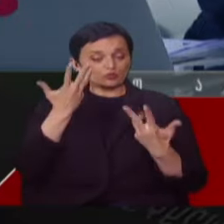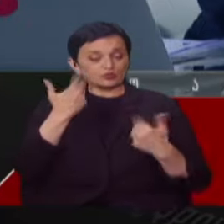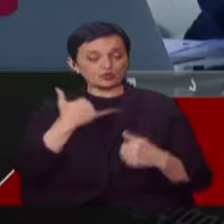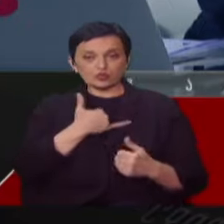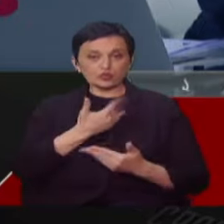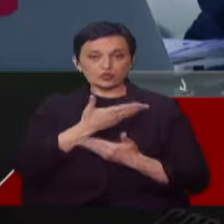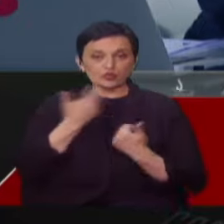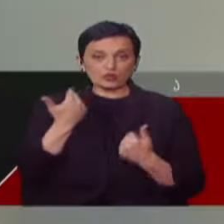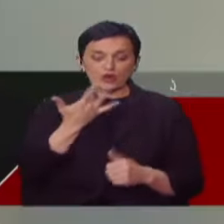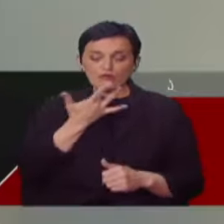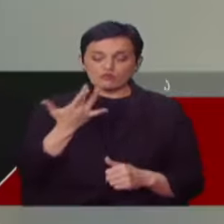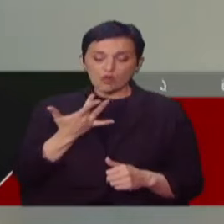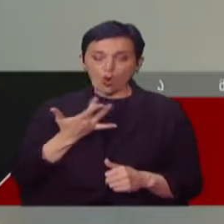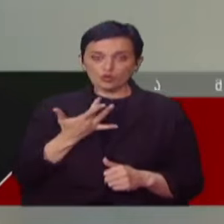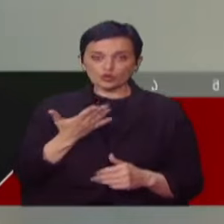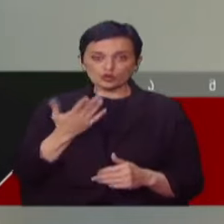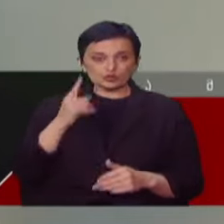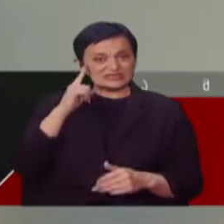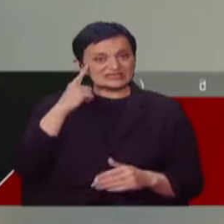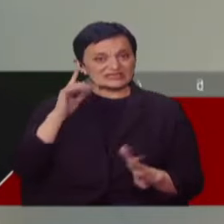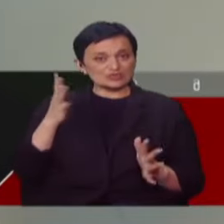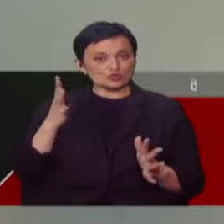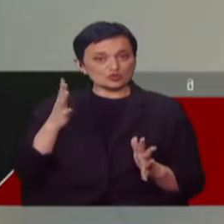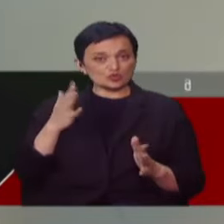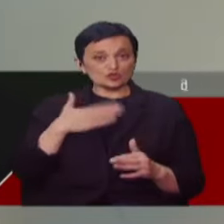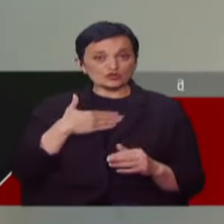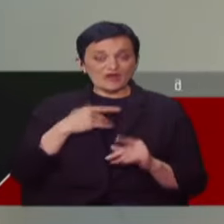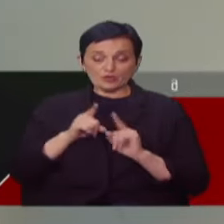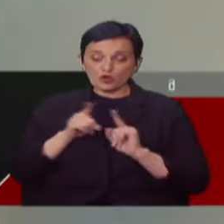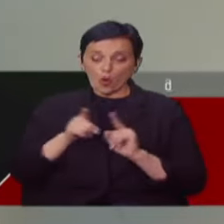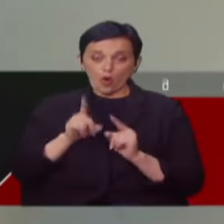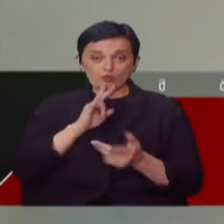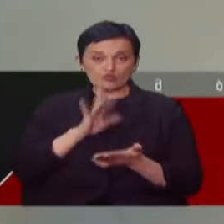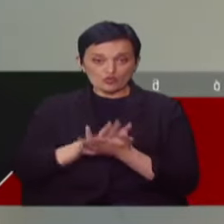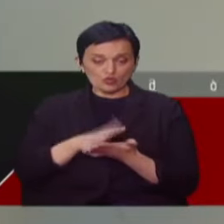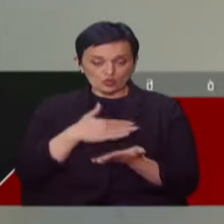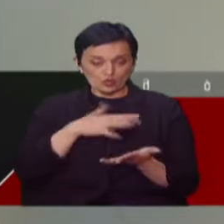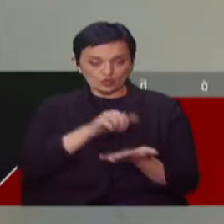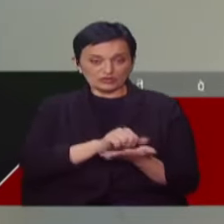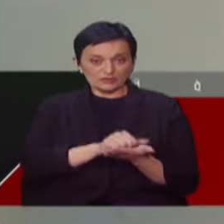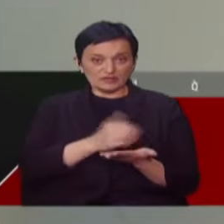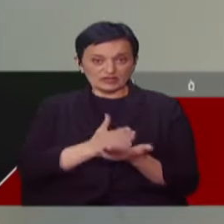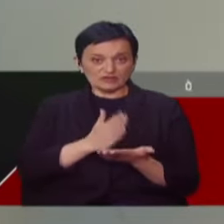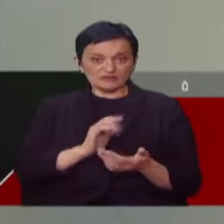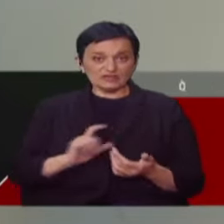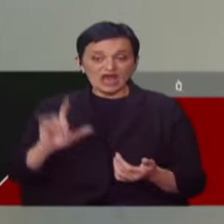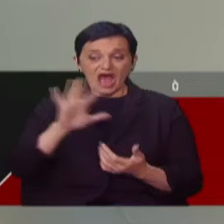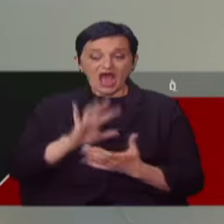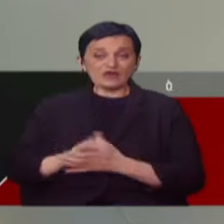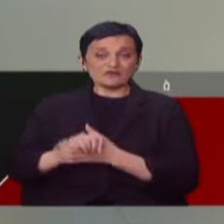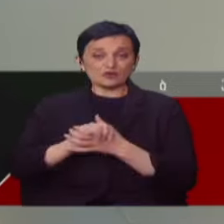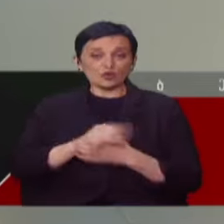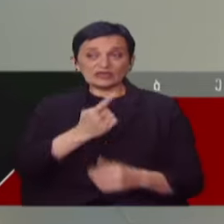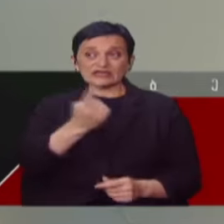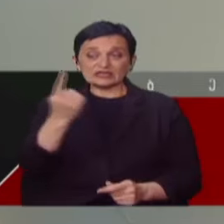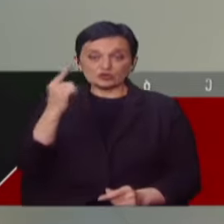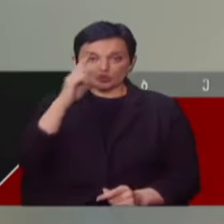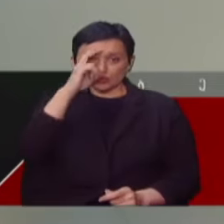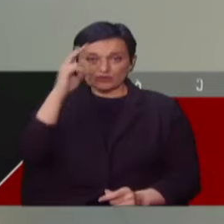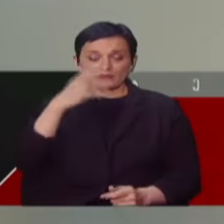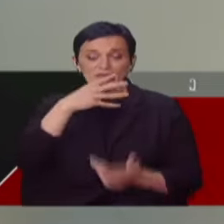რაღაც პოლიტიკურ სისულელეებით გვაკავებს ჩვენი ოპოზიცია მუდმივად. ევროკავშირი შირის თვითოულ სახელმწიფოს